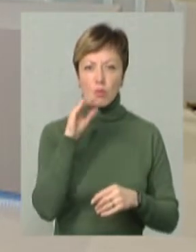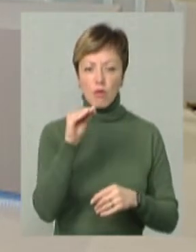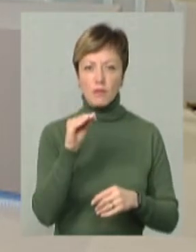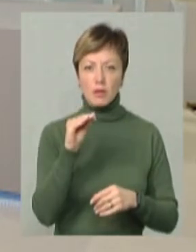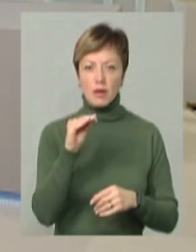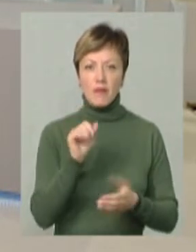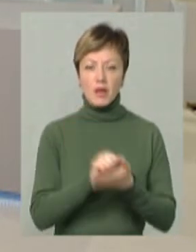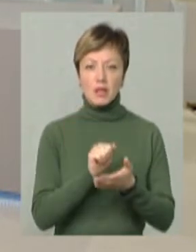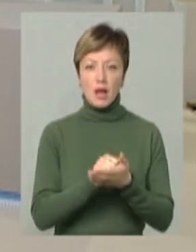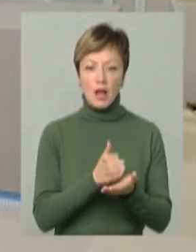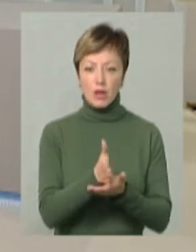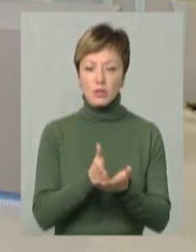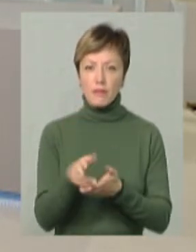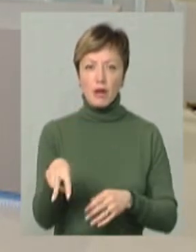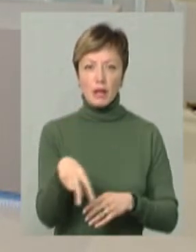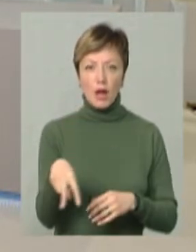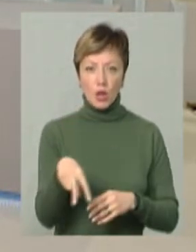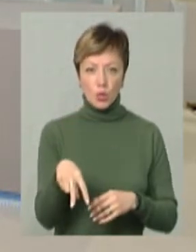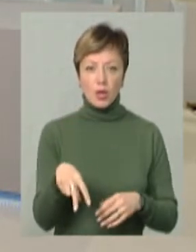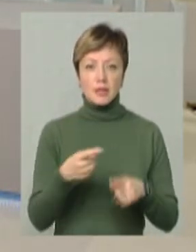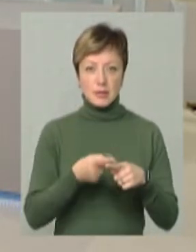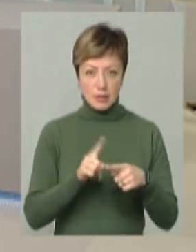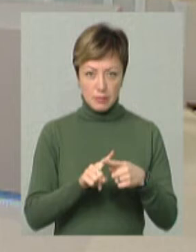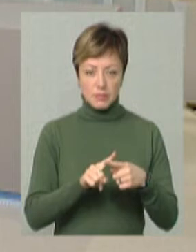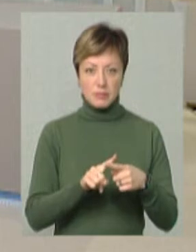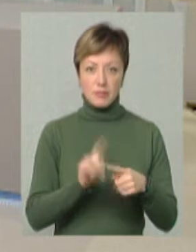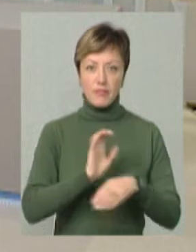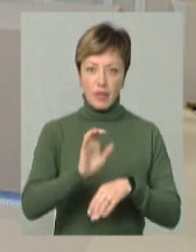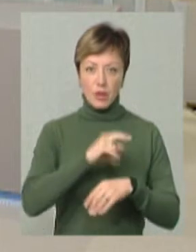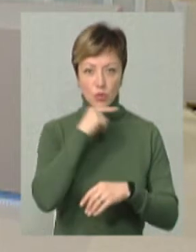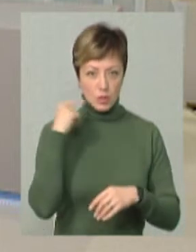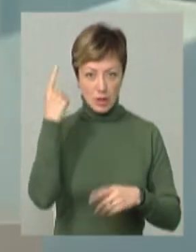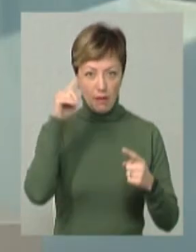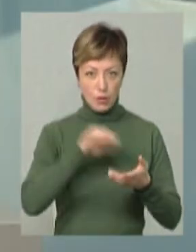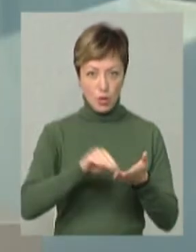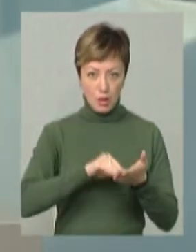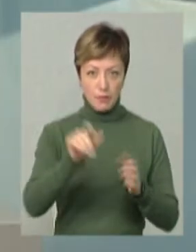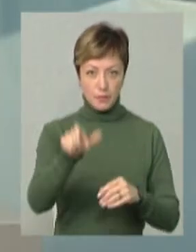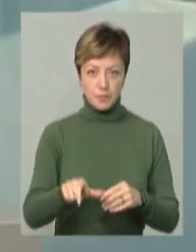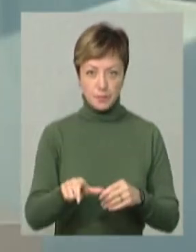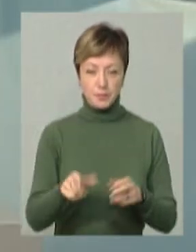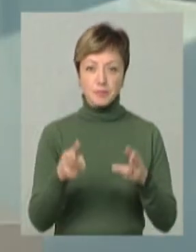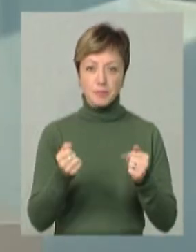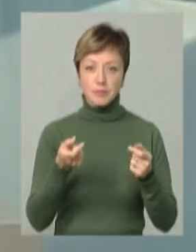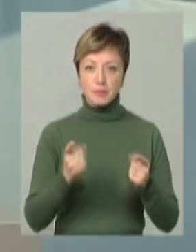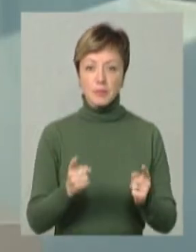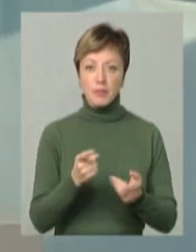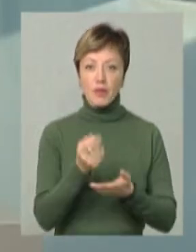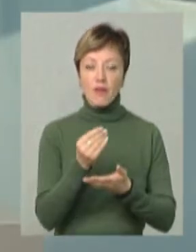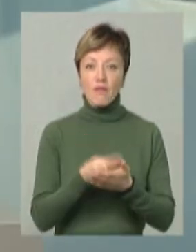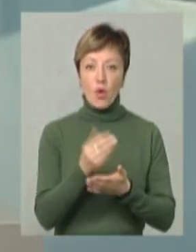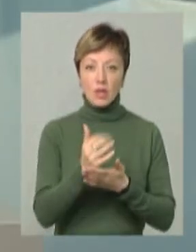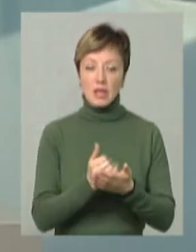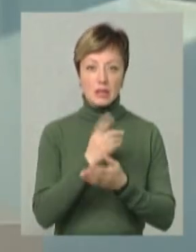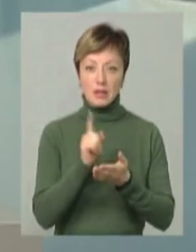російськомовних видань галузевої літератури, то це видання російських авторів? Звичайно, що у фондах бібліотеки